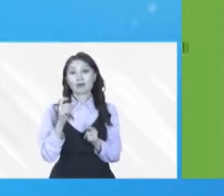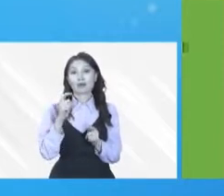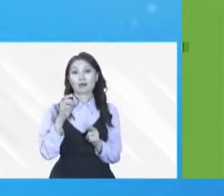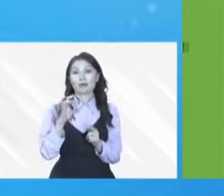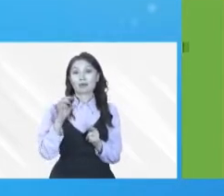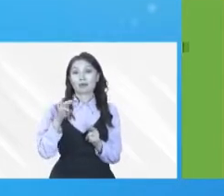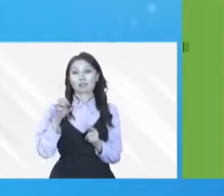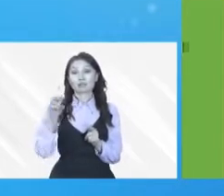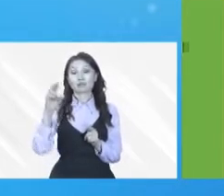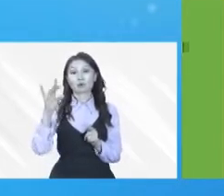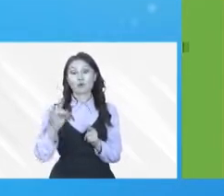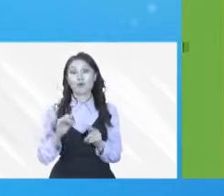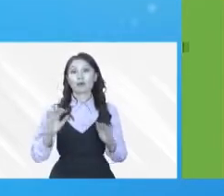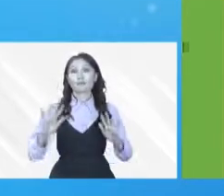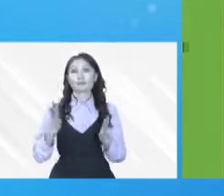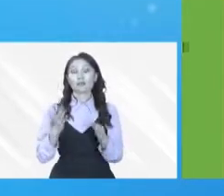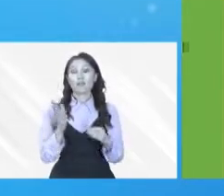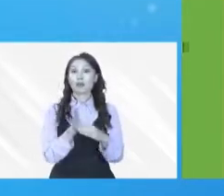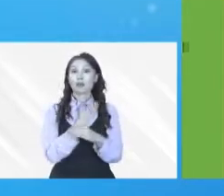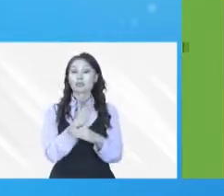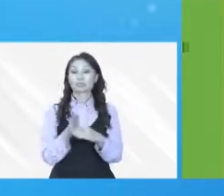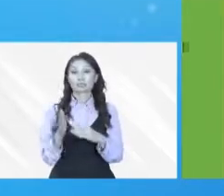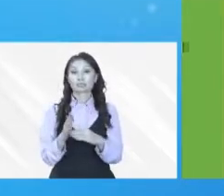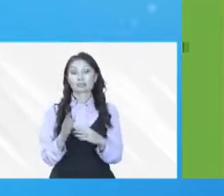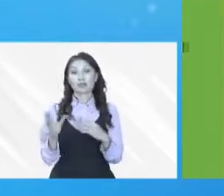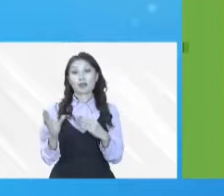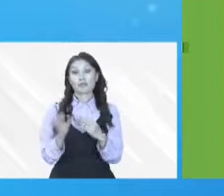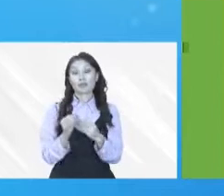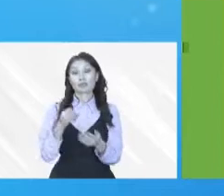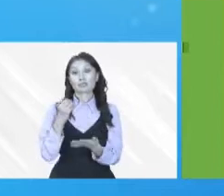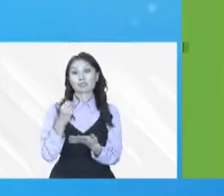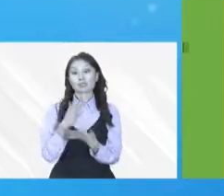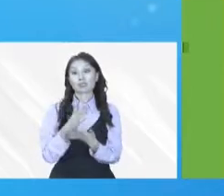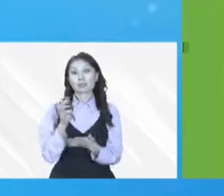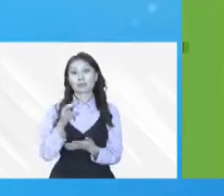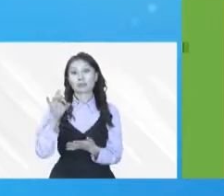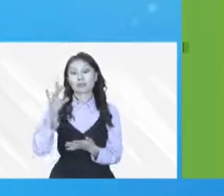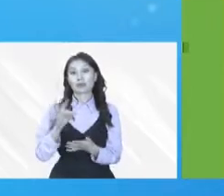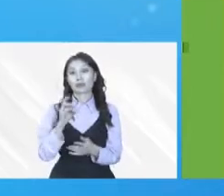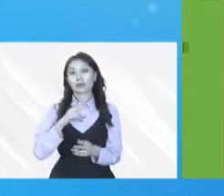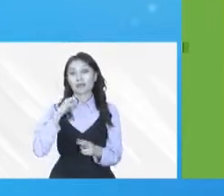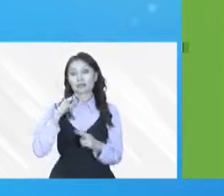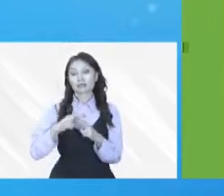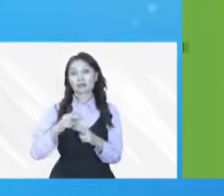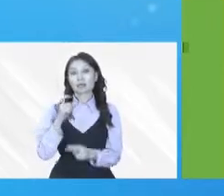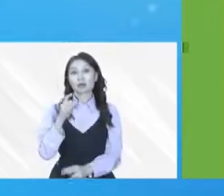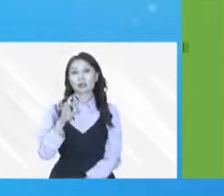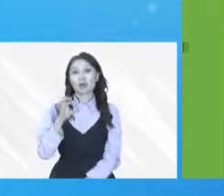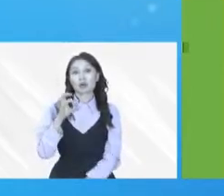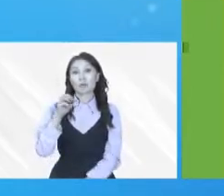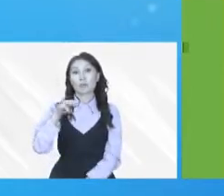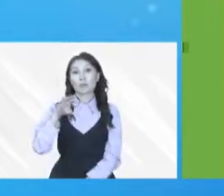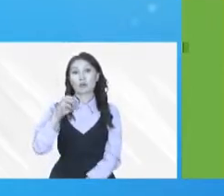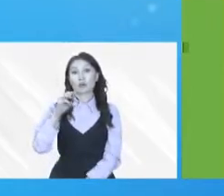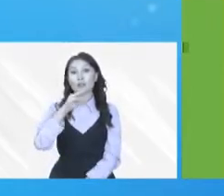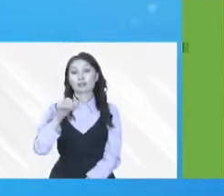Хромосомы внезапно разделяются вместе центромеры на сестринские хроматиды,